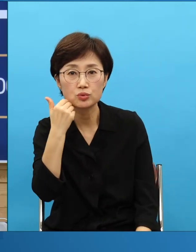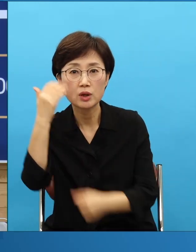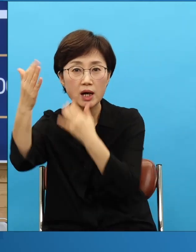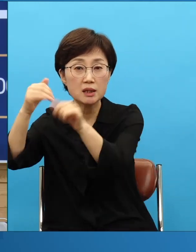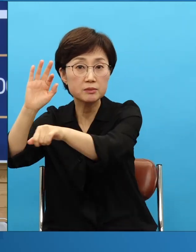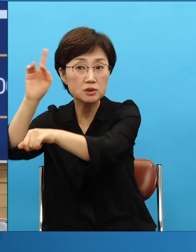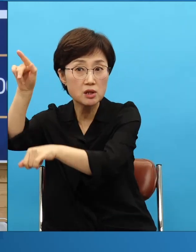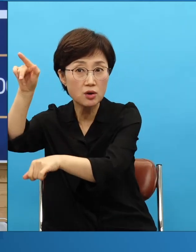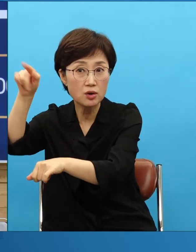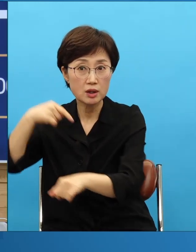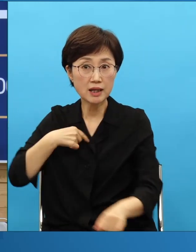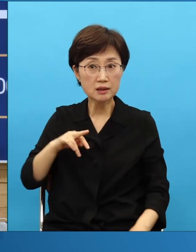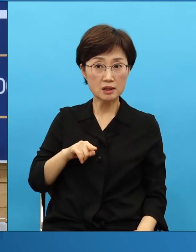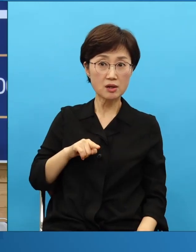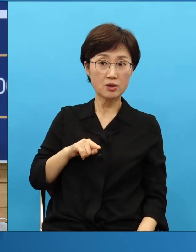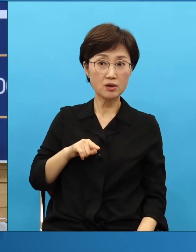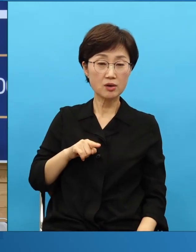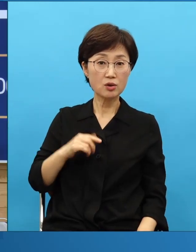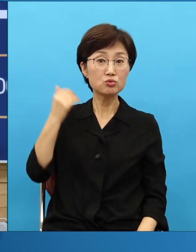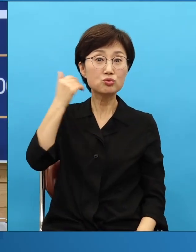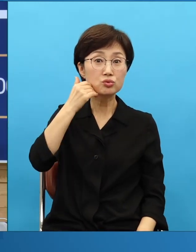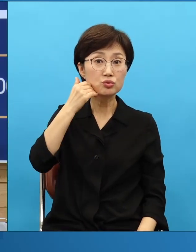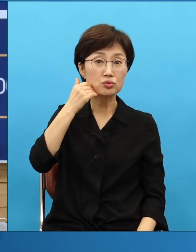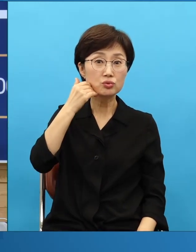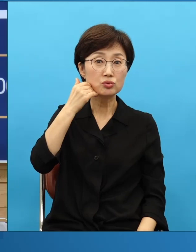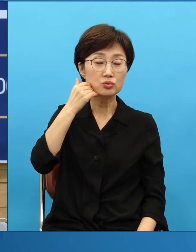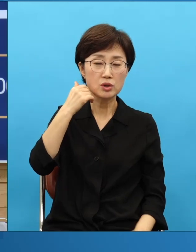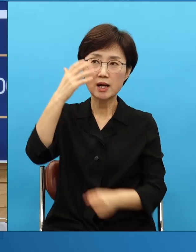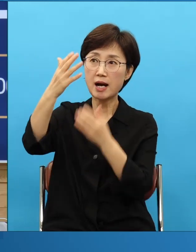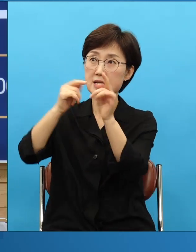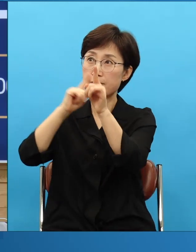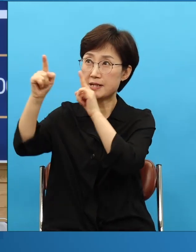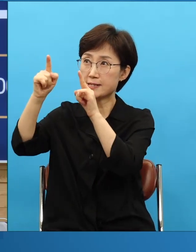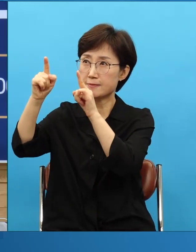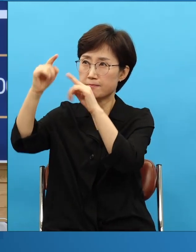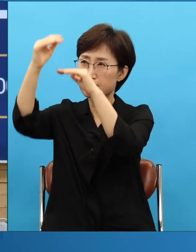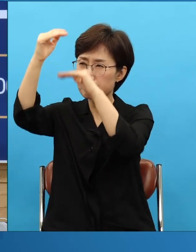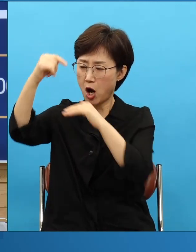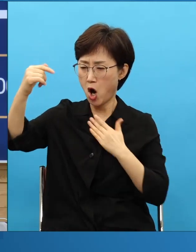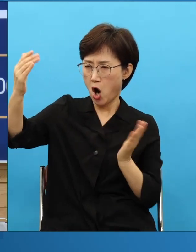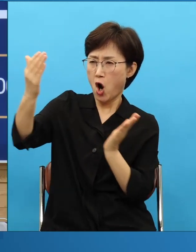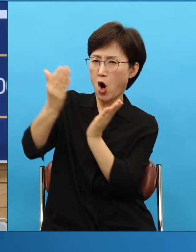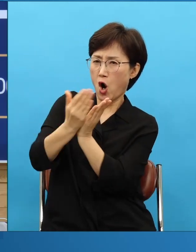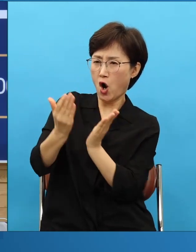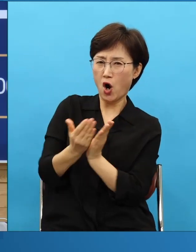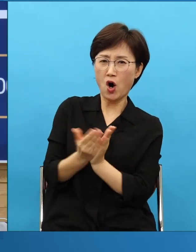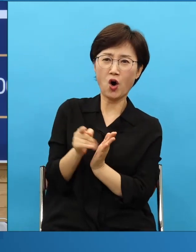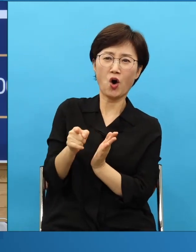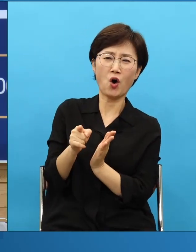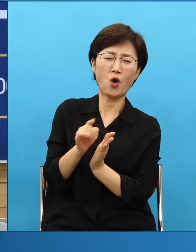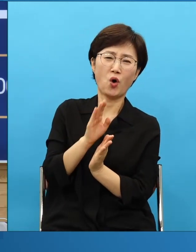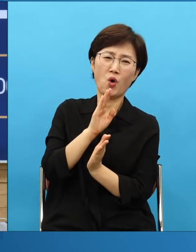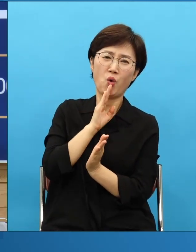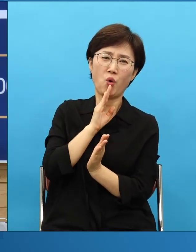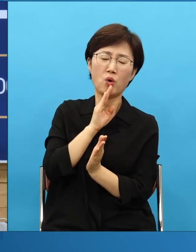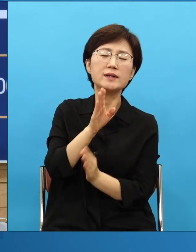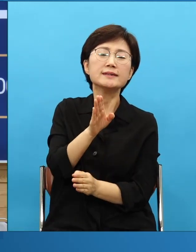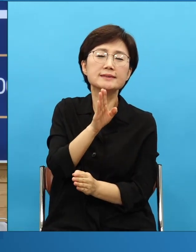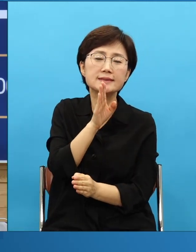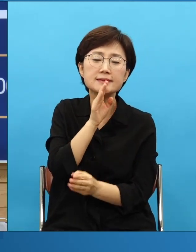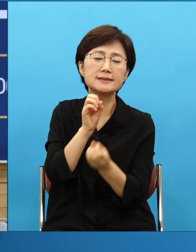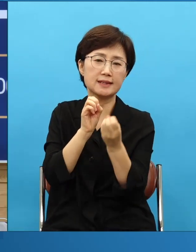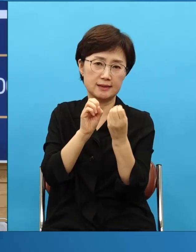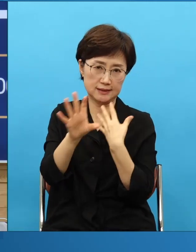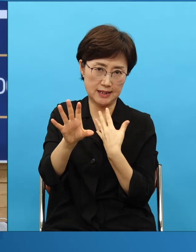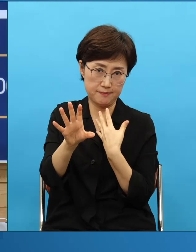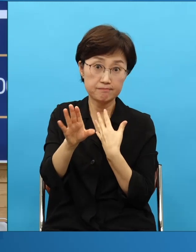나하고 딱 맞다. Oh, God's word just fits so 이게 right with 진짜 me. 응답이에요. That is a true 그렇죠? answer. Isn't that so? 그때 불신자가 여러분 보고 하나님을